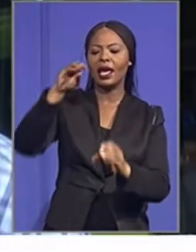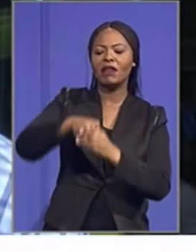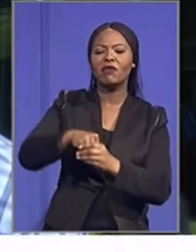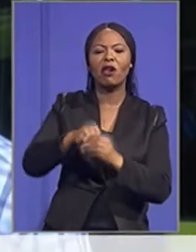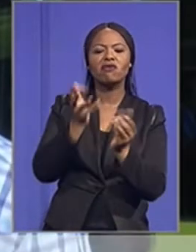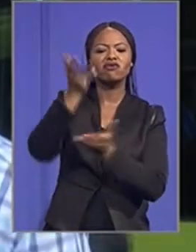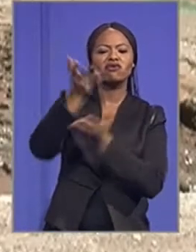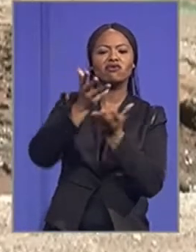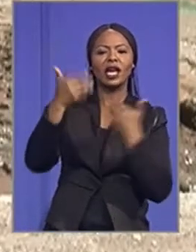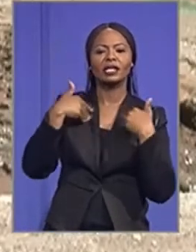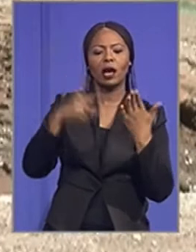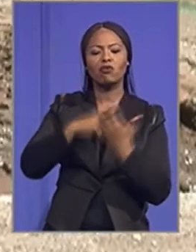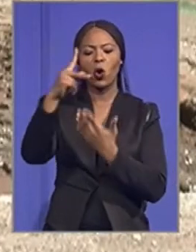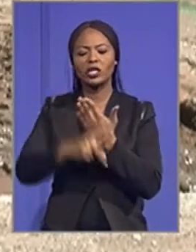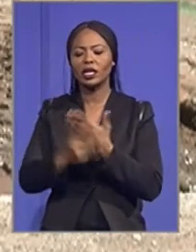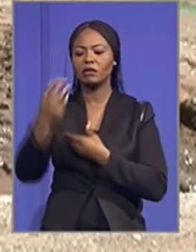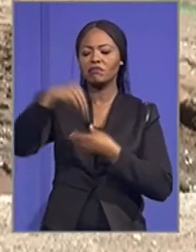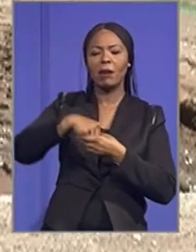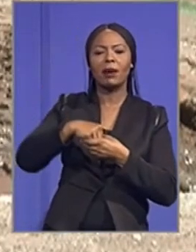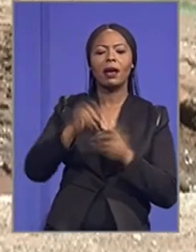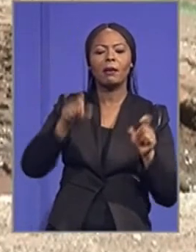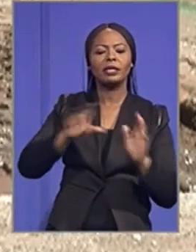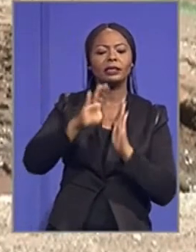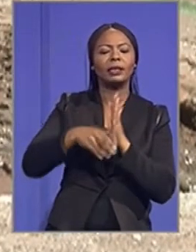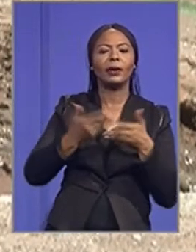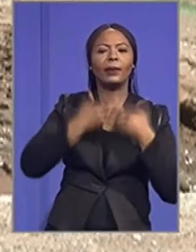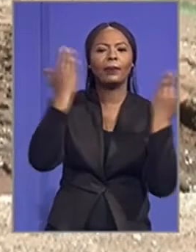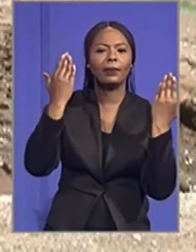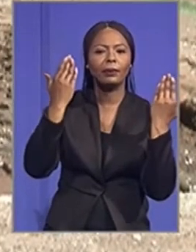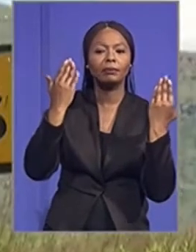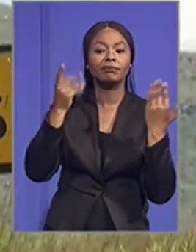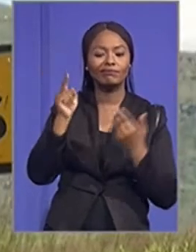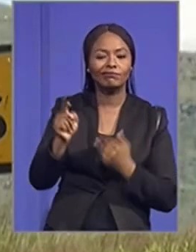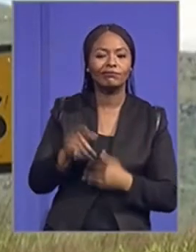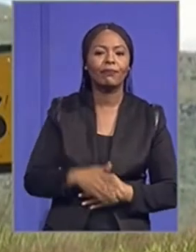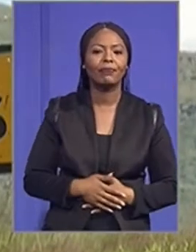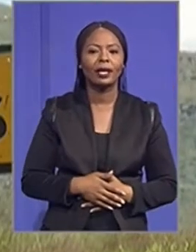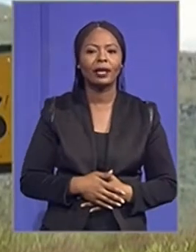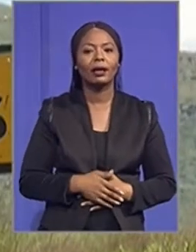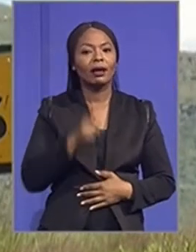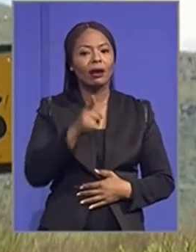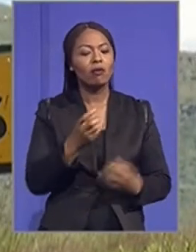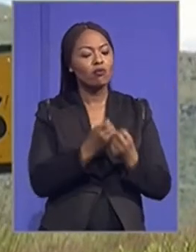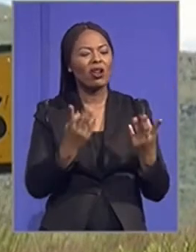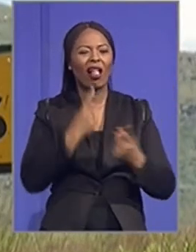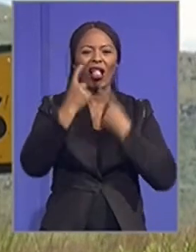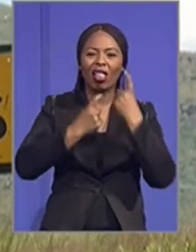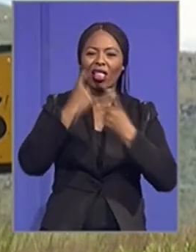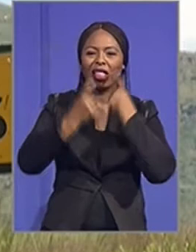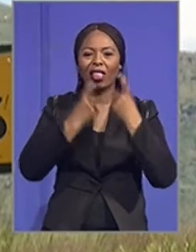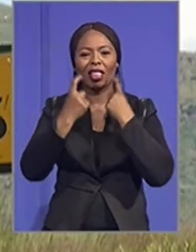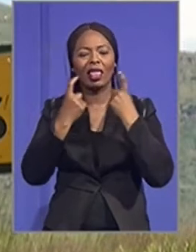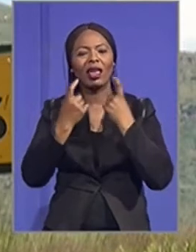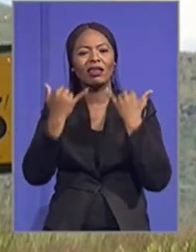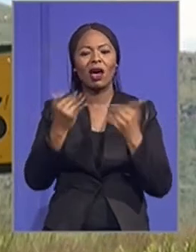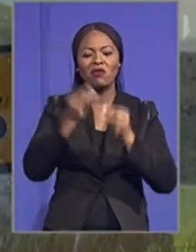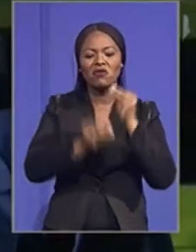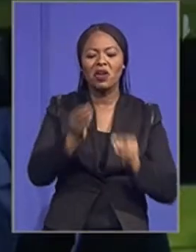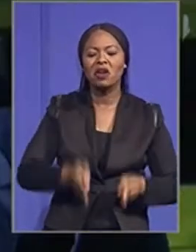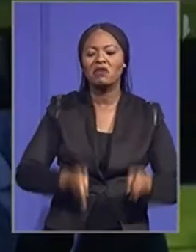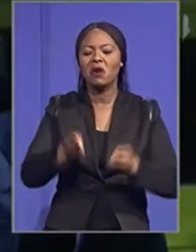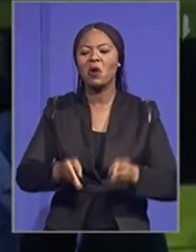teng ha di etsahala. Mbalula o re Freistata ena le dipalopalo tse hodimo tsa ditletlebo ka maemo a mabe a